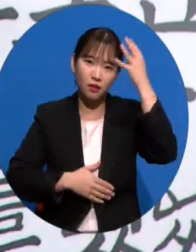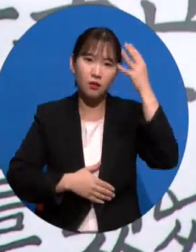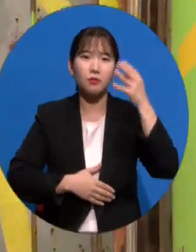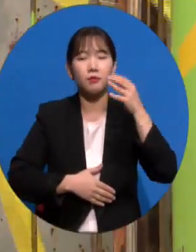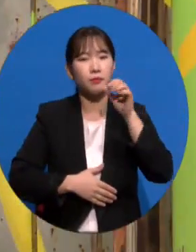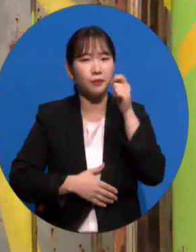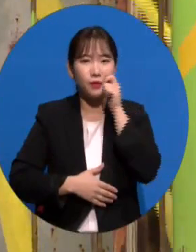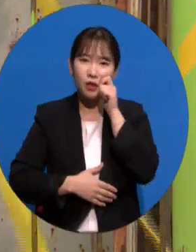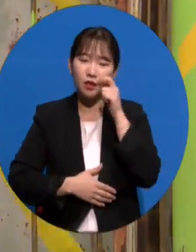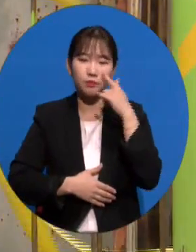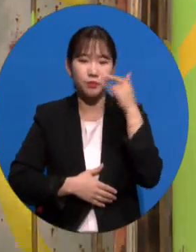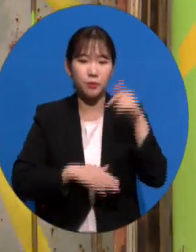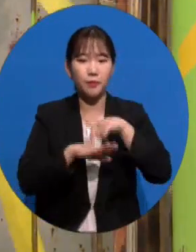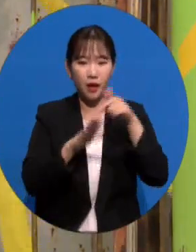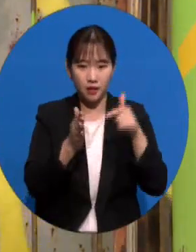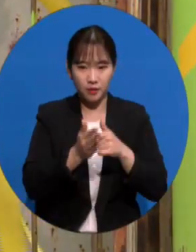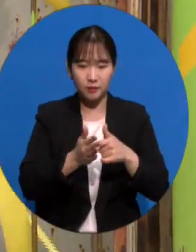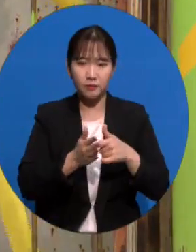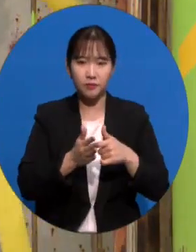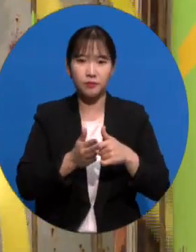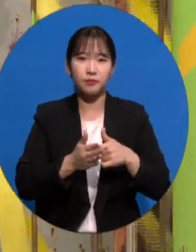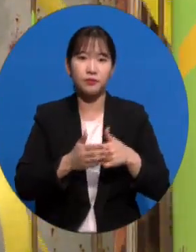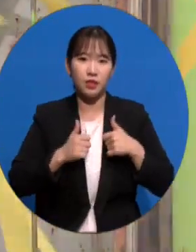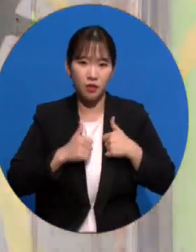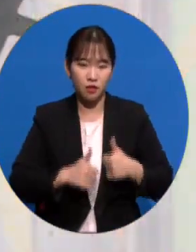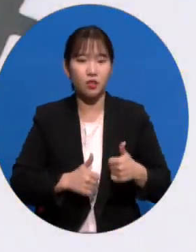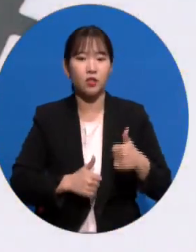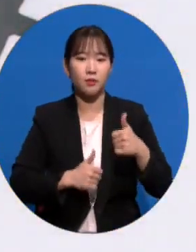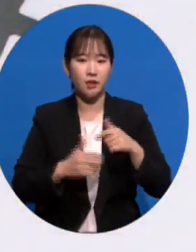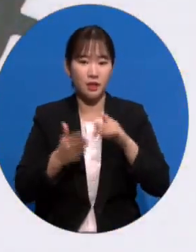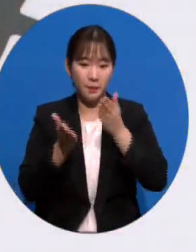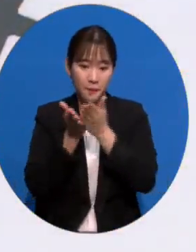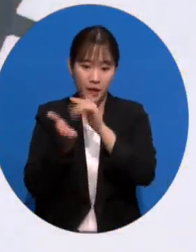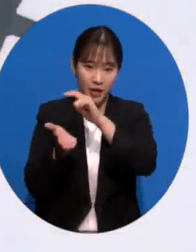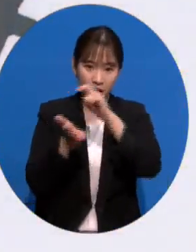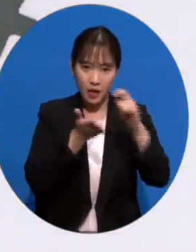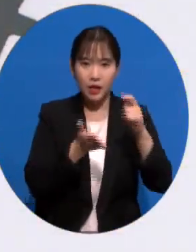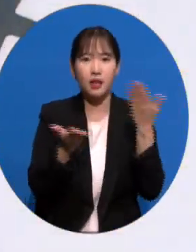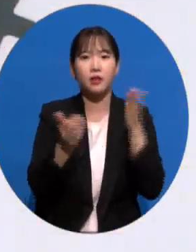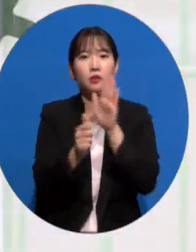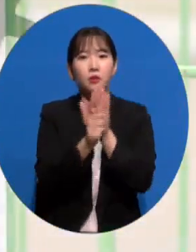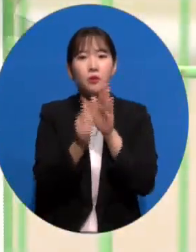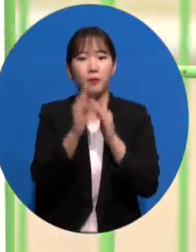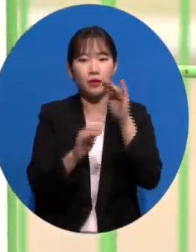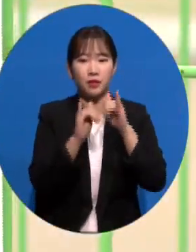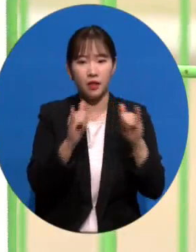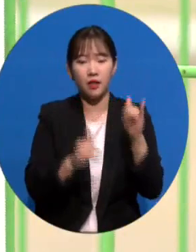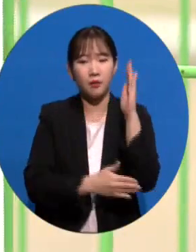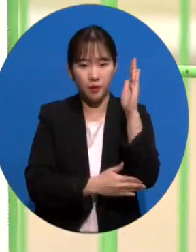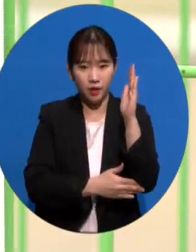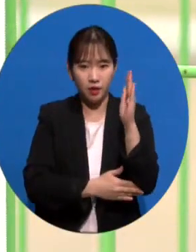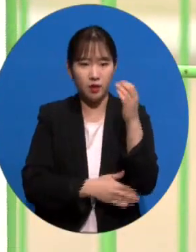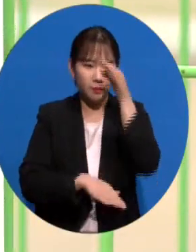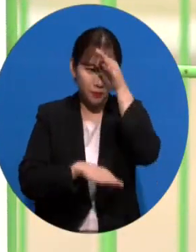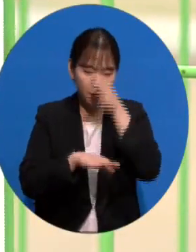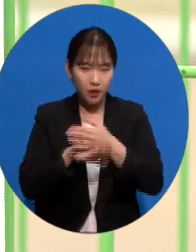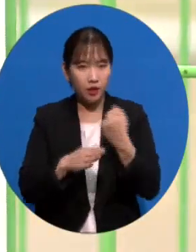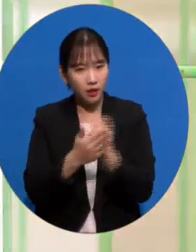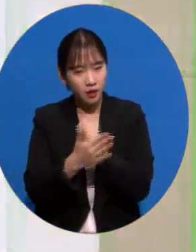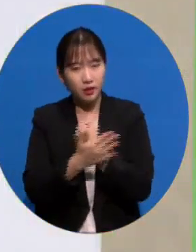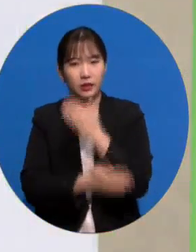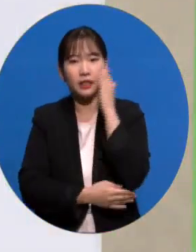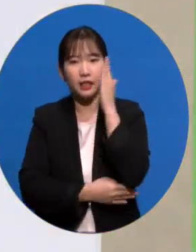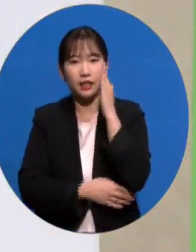부모의 마음. 묵묵히 동거차도에서 인양을 도운 마을 주민의 목소리. 그리고 미안함과 안쓰러움을